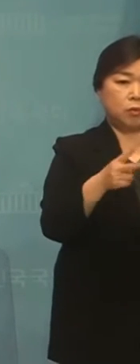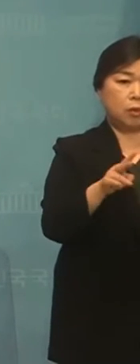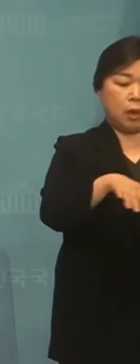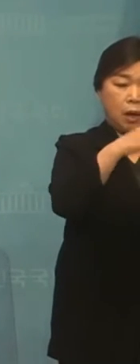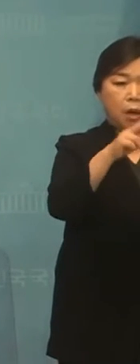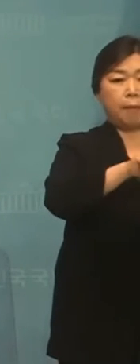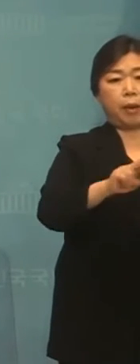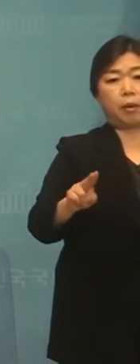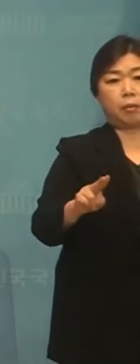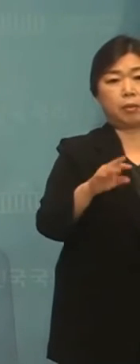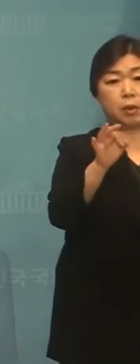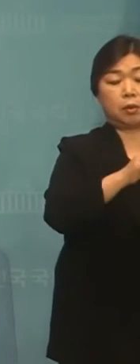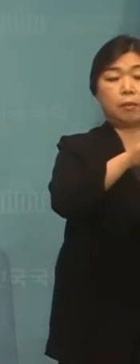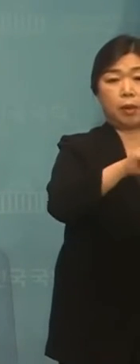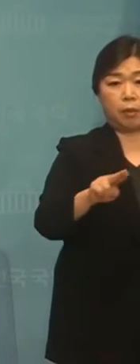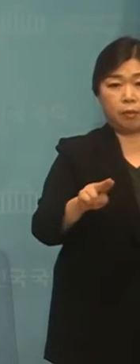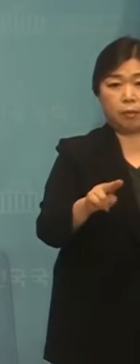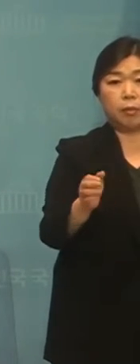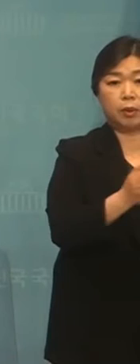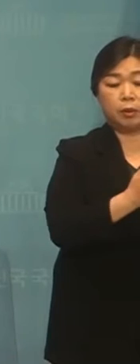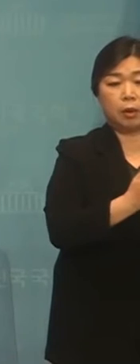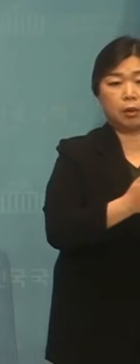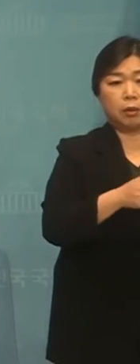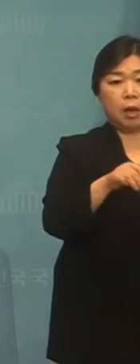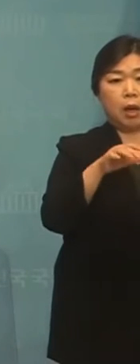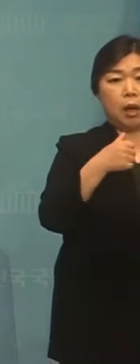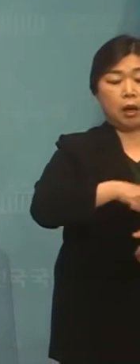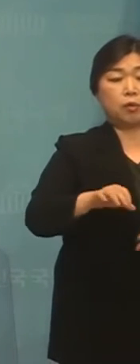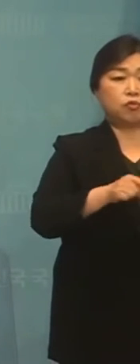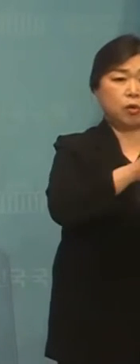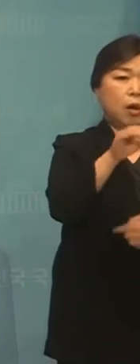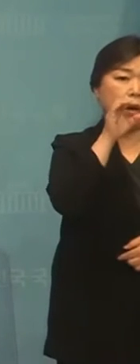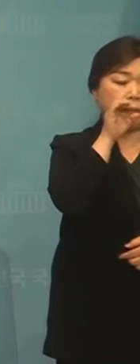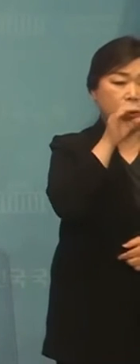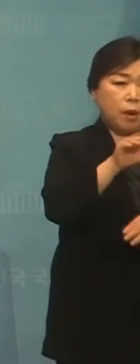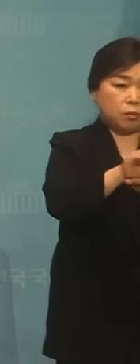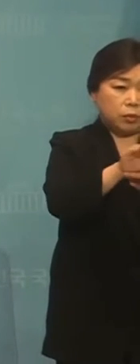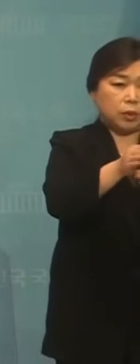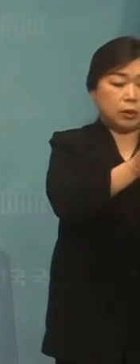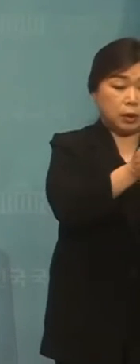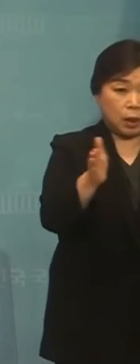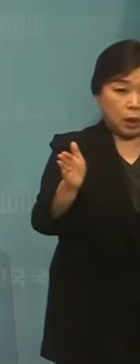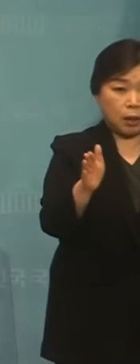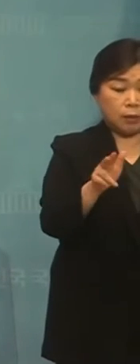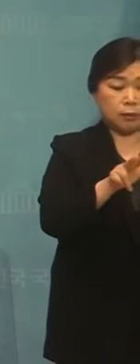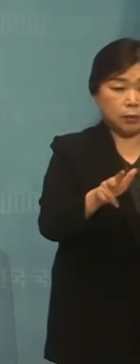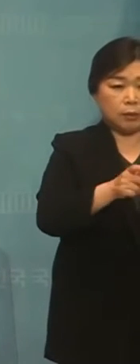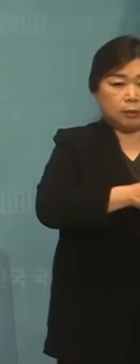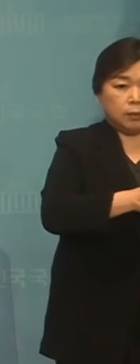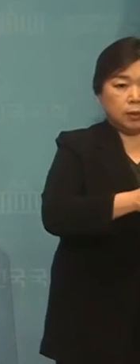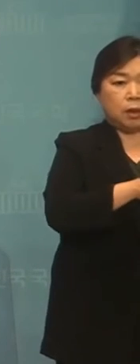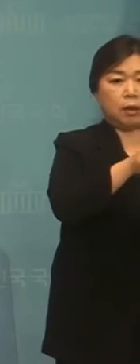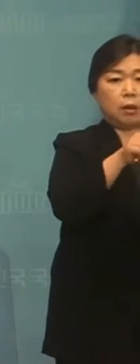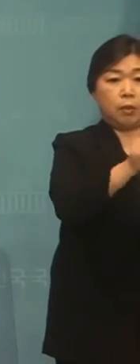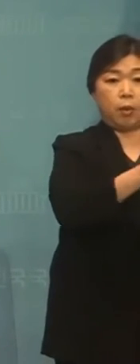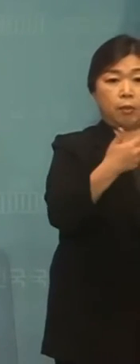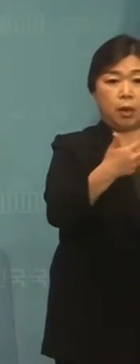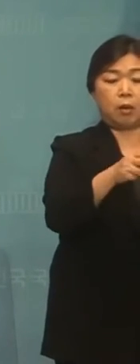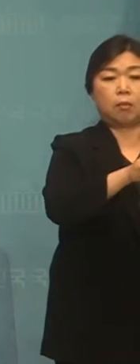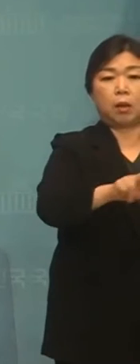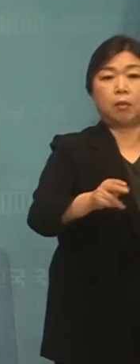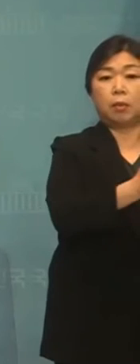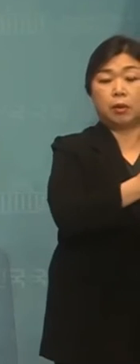폐업한 상황입니다. 특히 아들이 운영한 카페는 취재가 시작된 시점 3월 8일에 폐업했습니다.